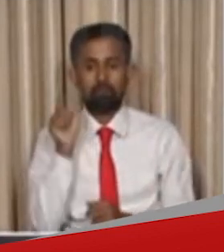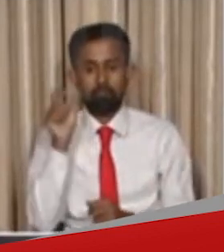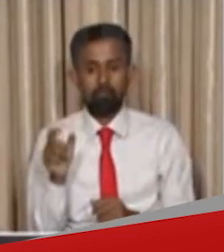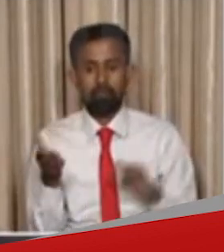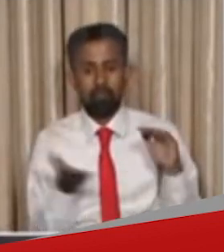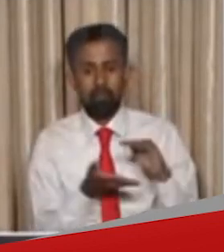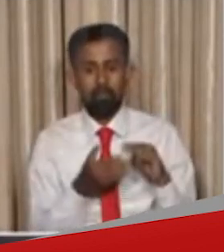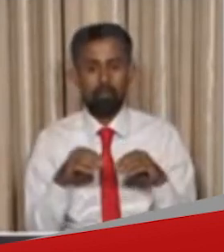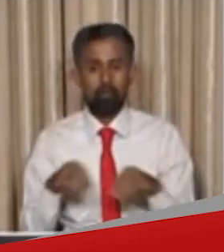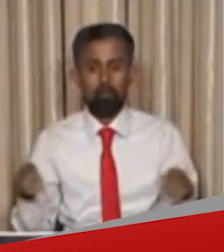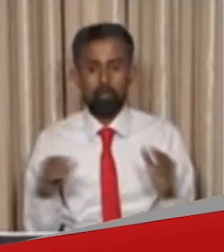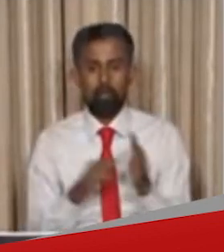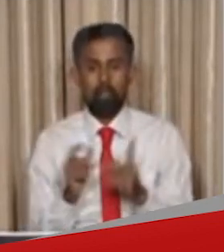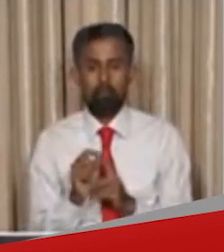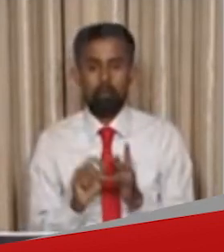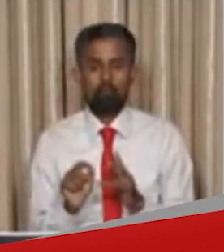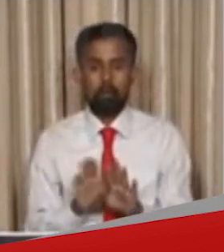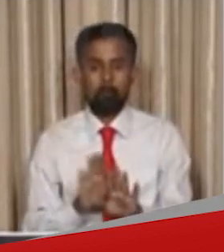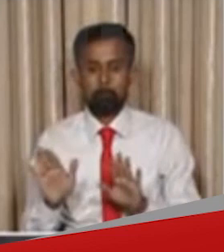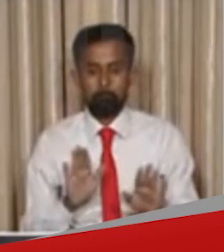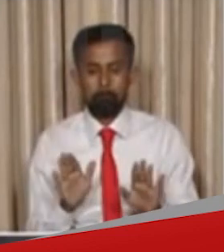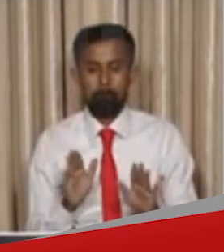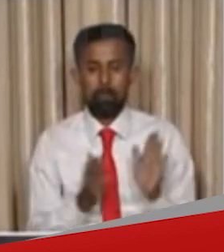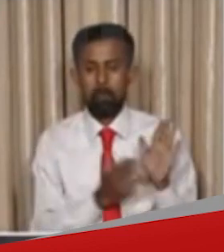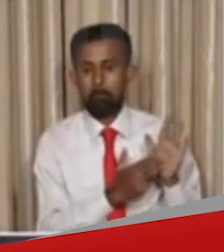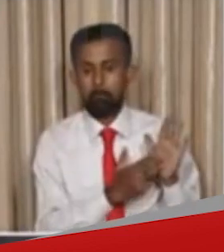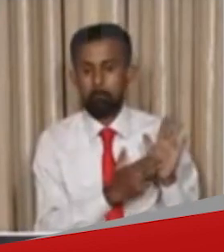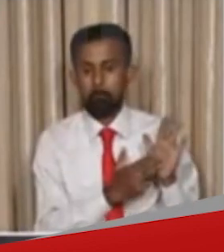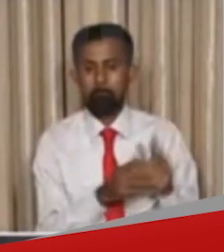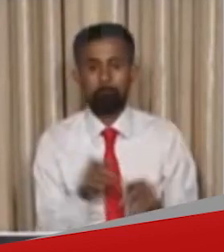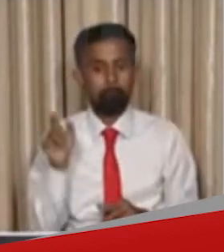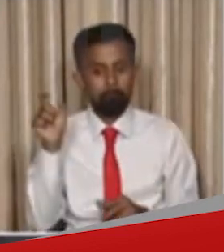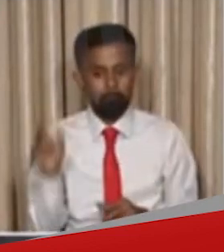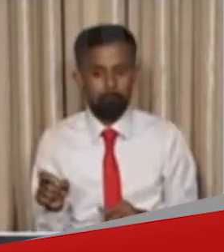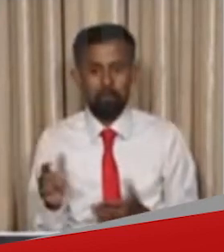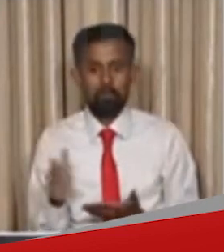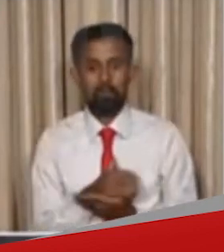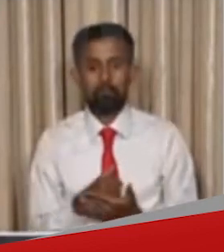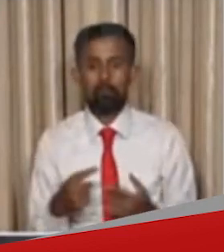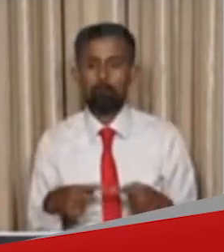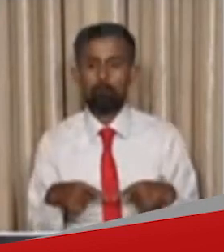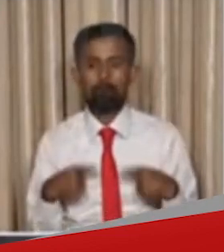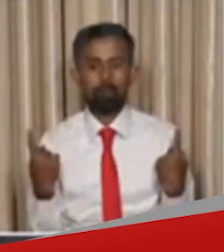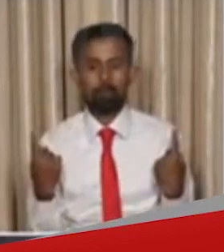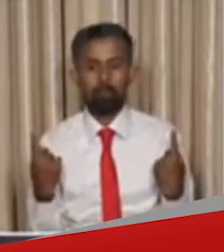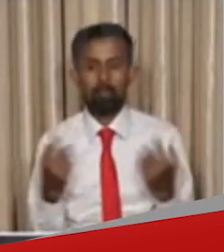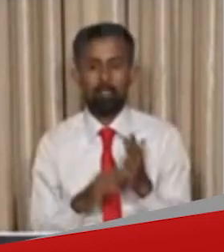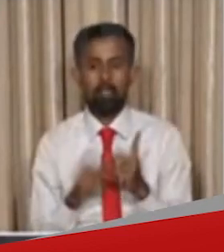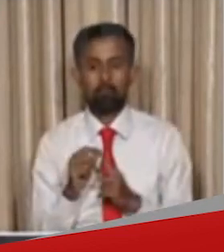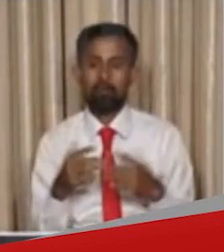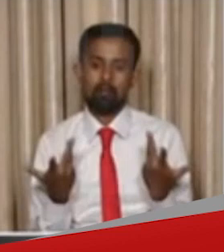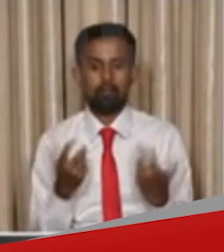යටතේ කෘෂිකර්ම අමාත්‍යංශයේ මෙහෙවපු මහින්දානන්ද අලුත්ගමගේ මෙතුමා සම්පූර්ණයෙන් දැන් වෙනස් වෙලා ඇමතිකම නැතුව